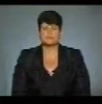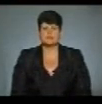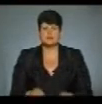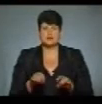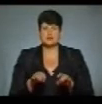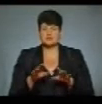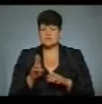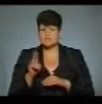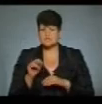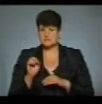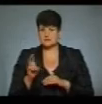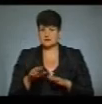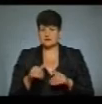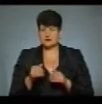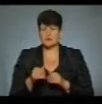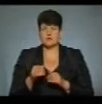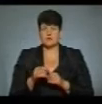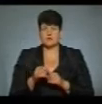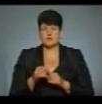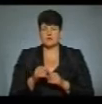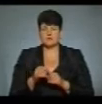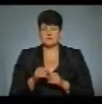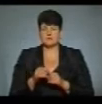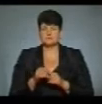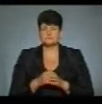щодо одіозного блогера, українофоба Анатолія.